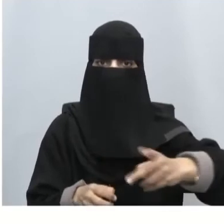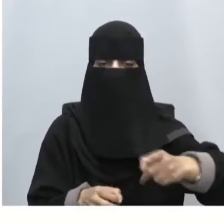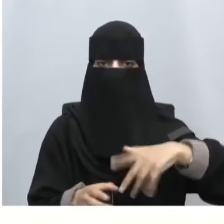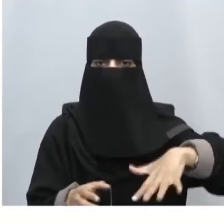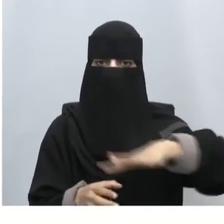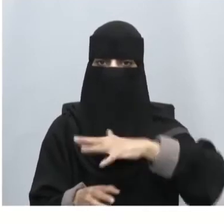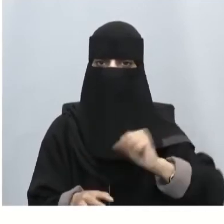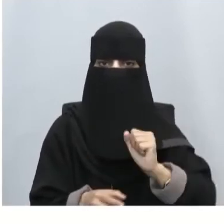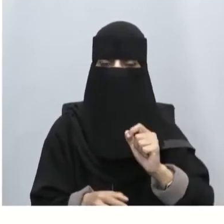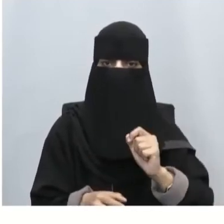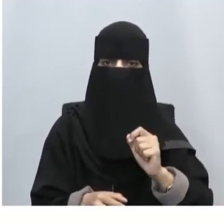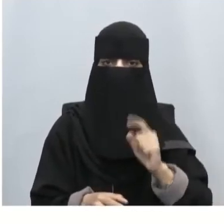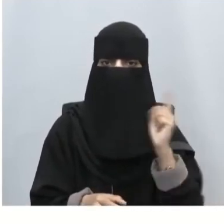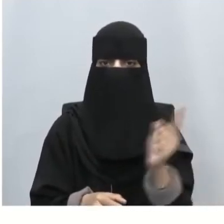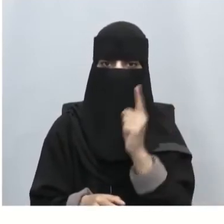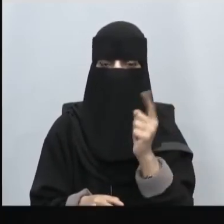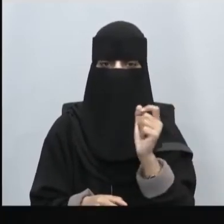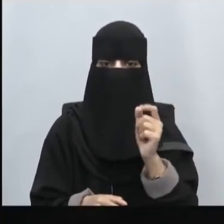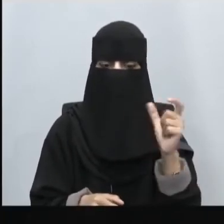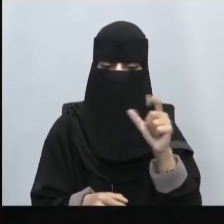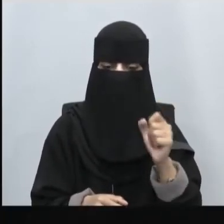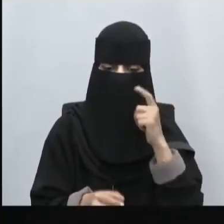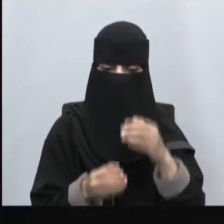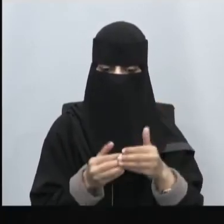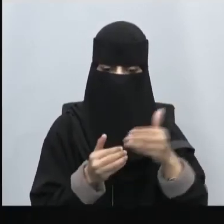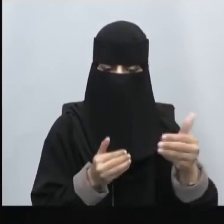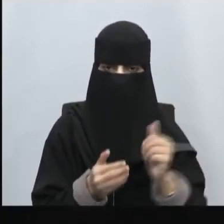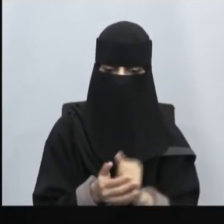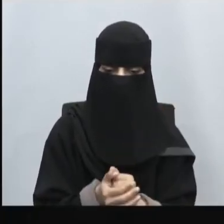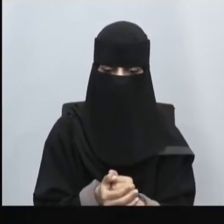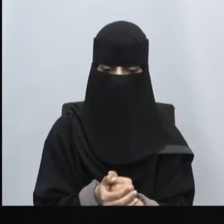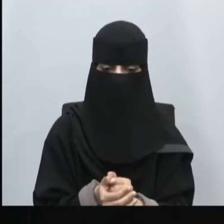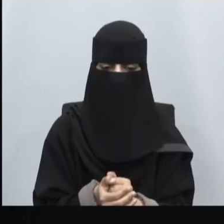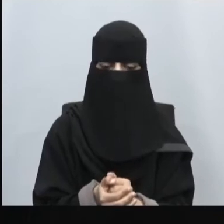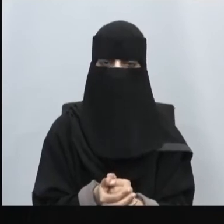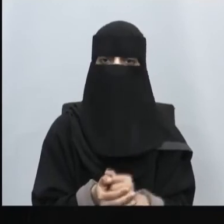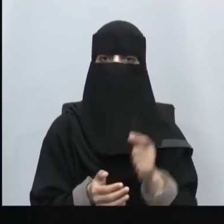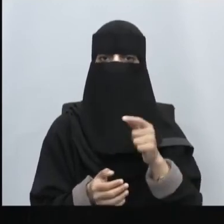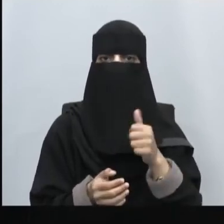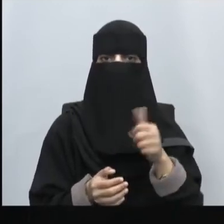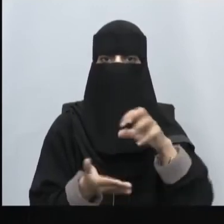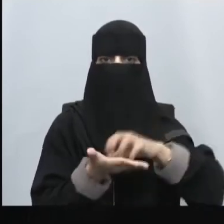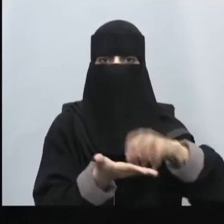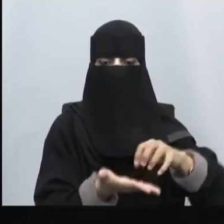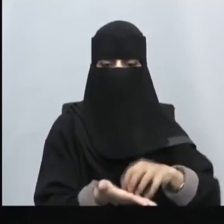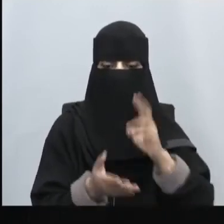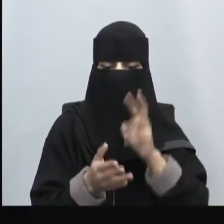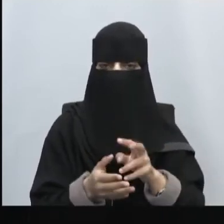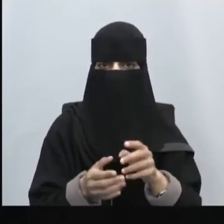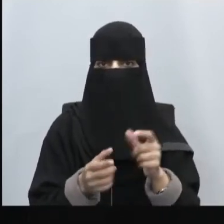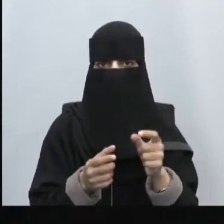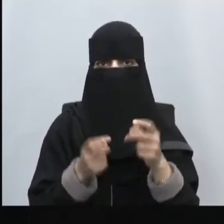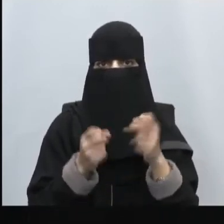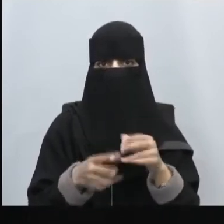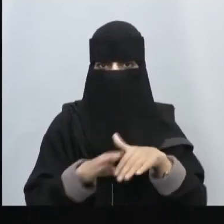الاسلامي مثل الدوله الغزنويه في الاجزاء الشرقيه مثل دوله السلاجقه ايضا فظهرت العديد من الدويلات